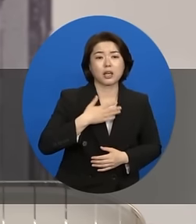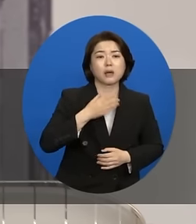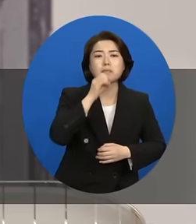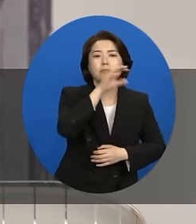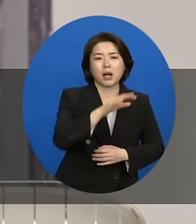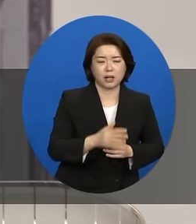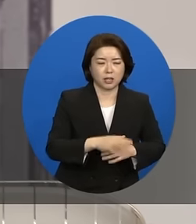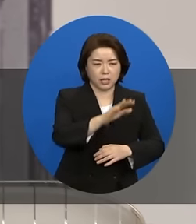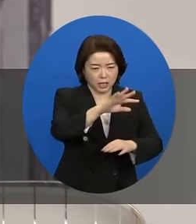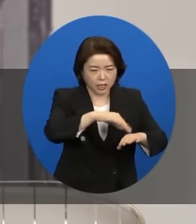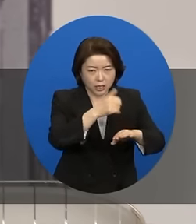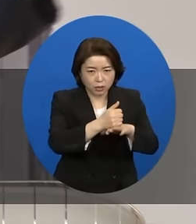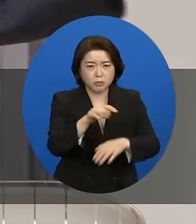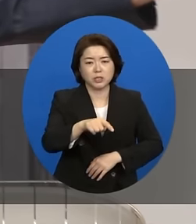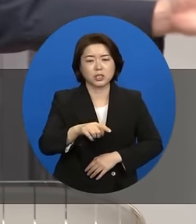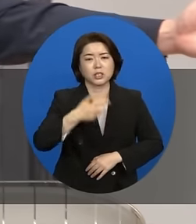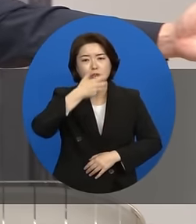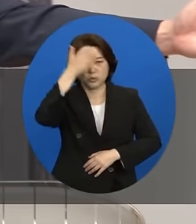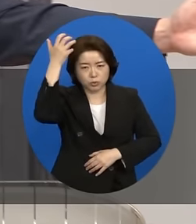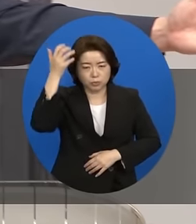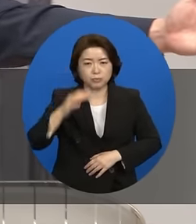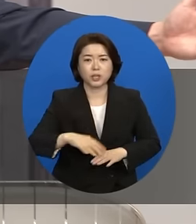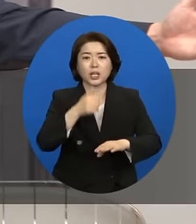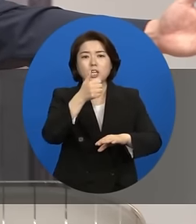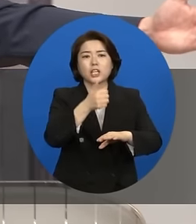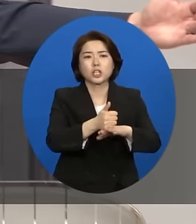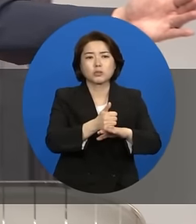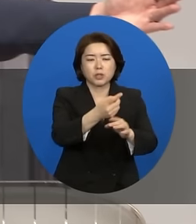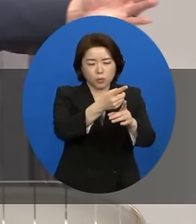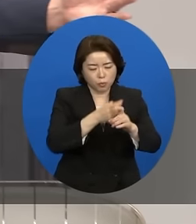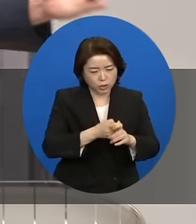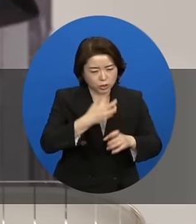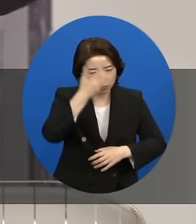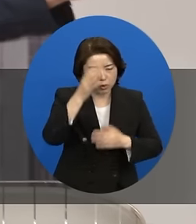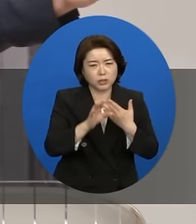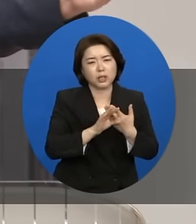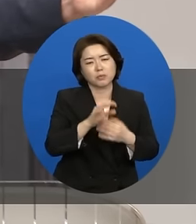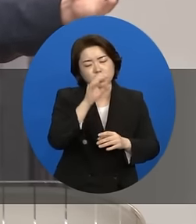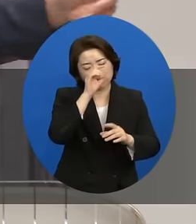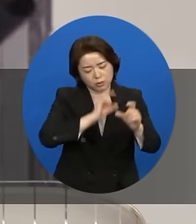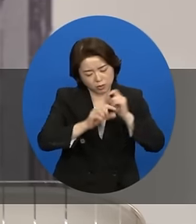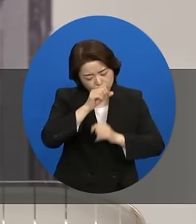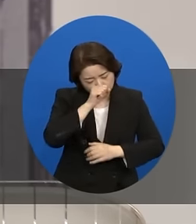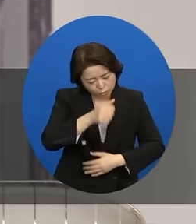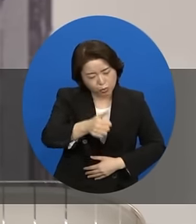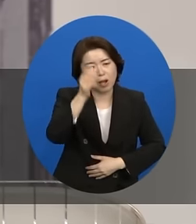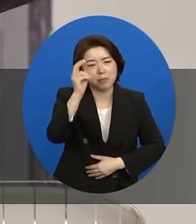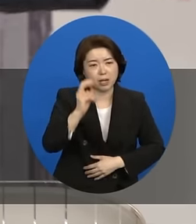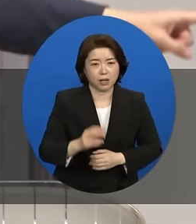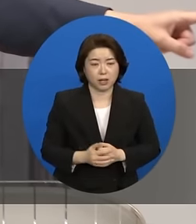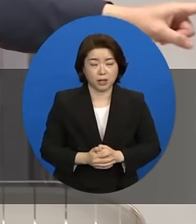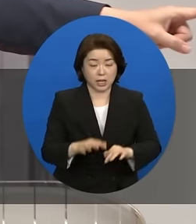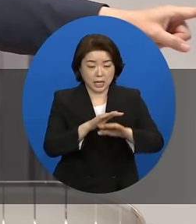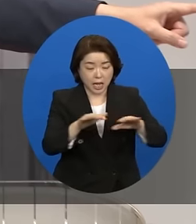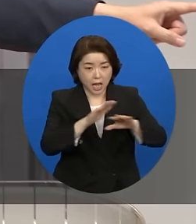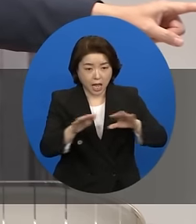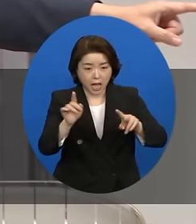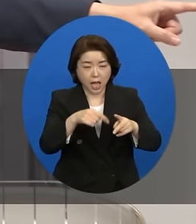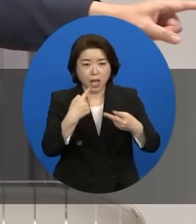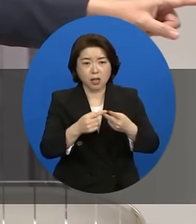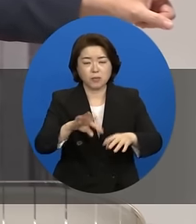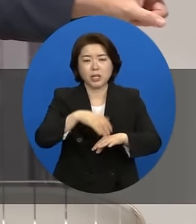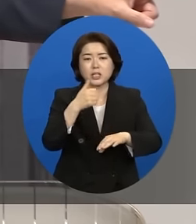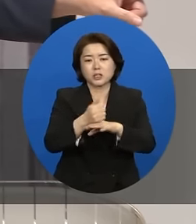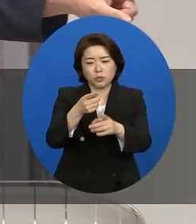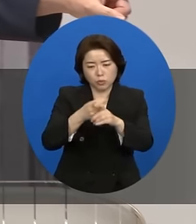꿈은 임금님의 원수들이 꾸었더라면 참 좋았을 뻔했습니다. 해몽도 임금님의 원수들에게나 해줄 수